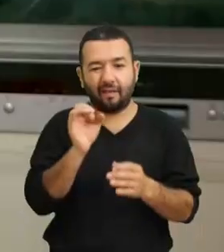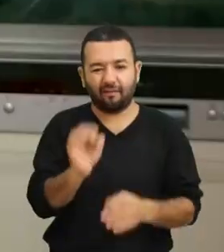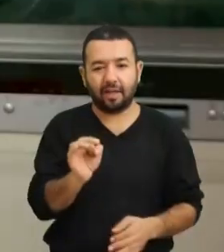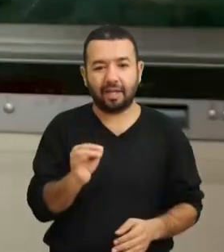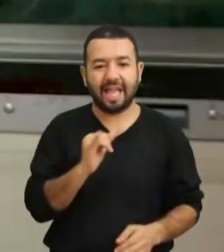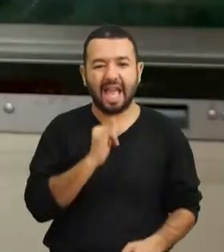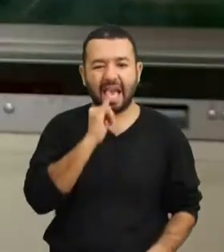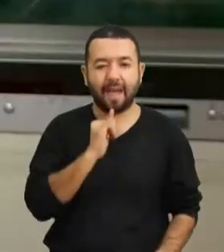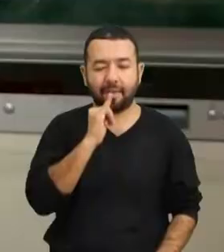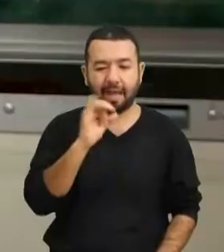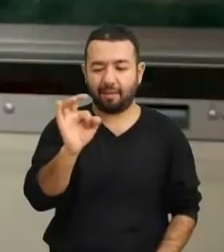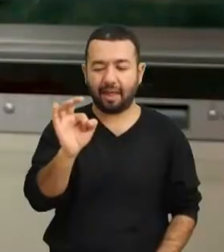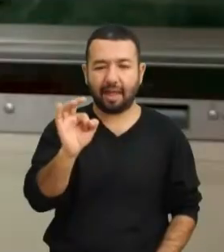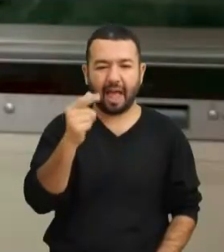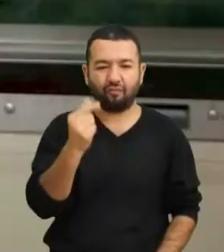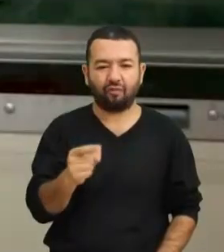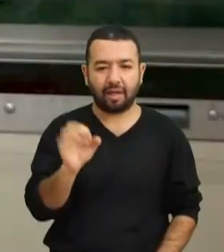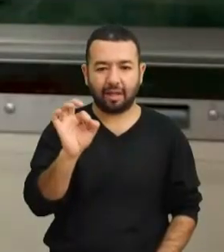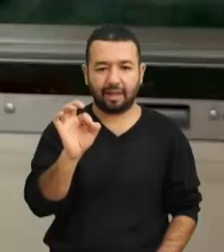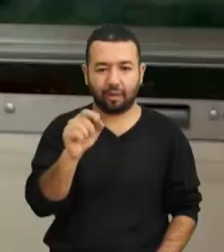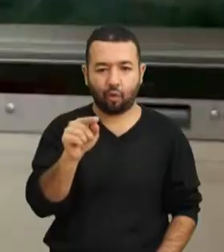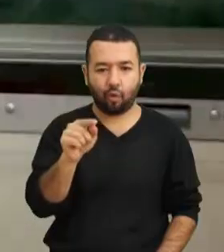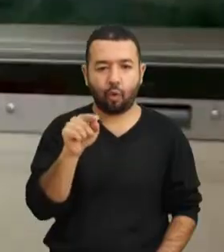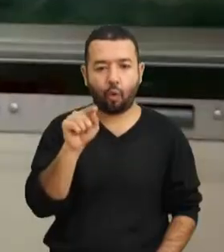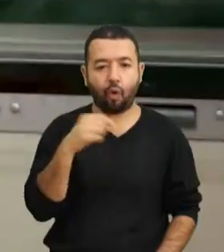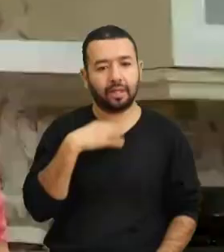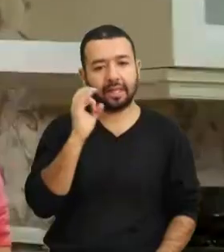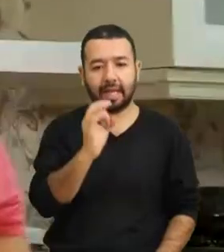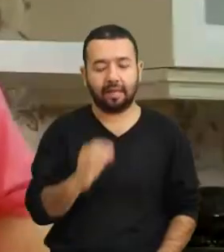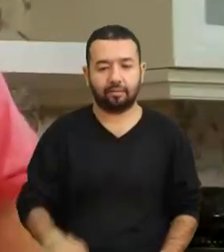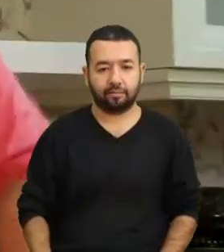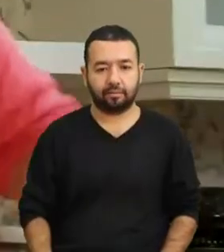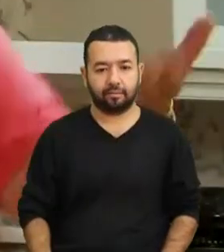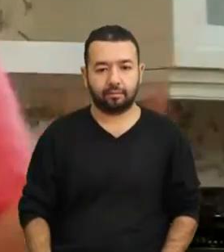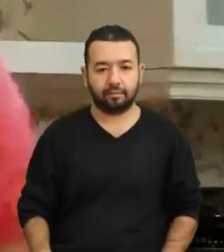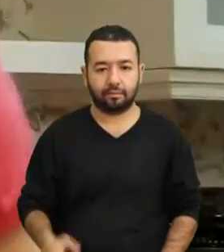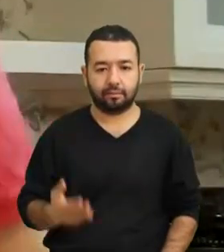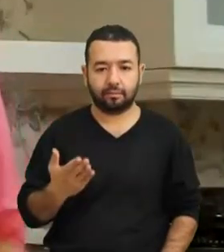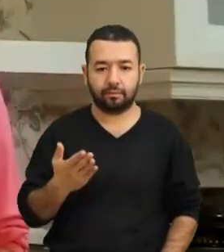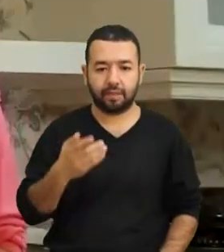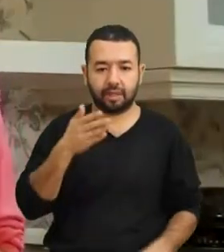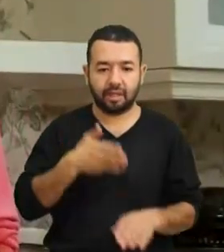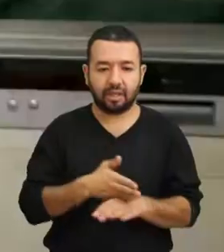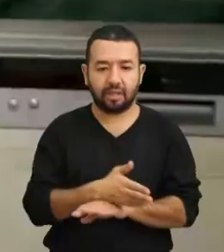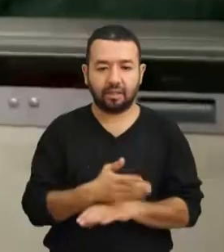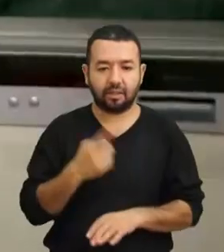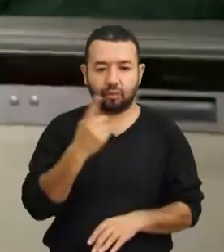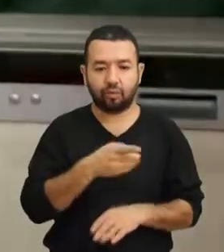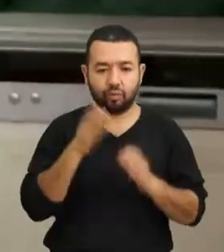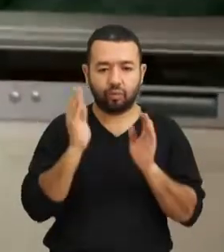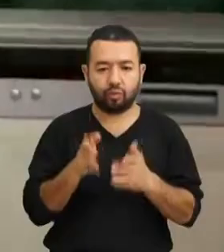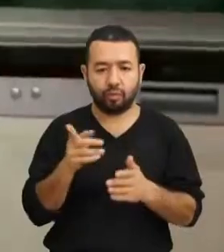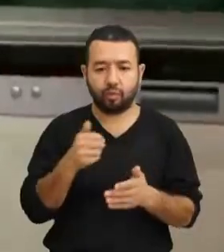Şu gram altınlar var ya, böyle baktığın zaman karşı taraf gözüküyor, ondan takarım diyorum. Ya gerçekten yiyorsun ha Şükrü. Ya